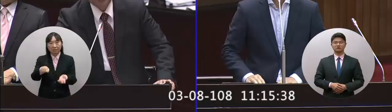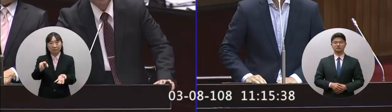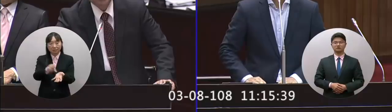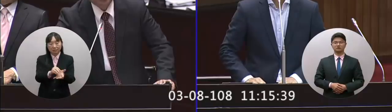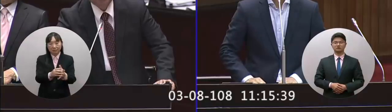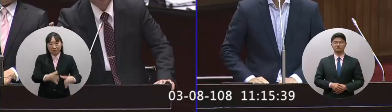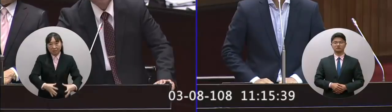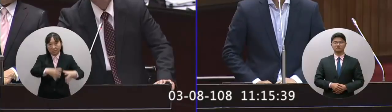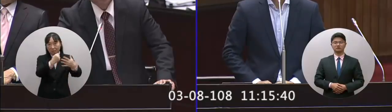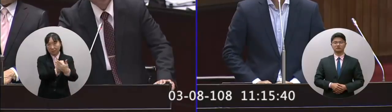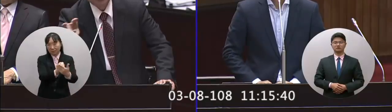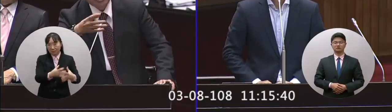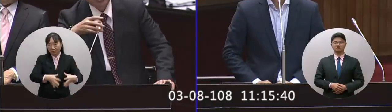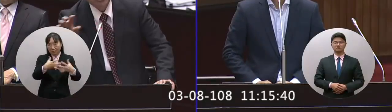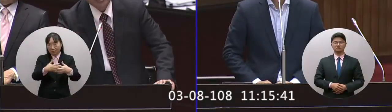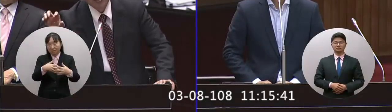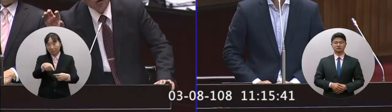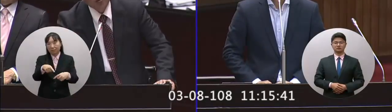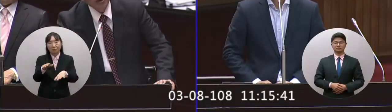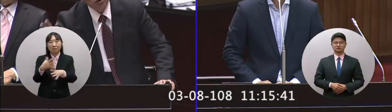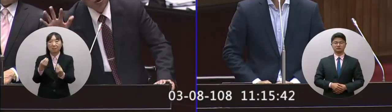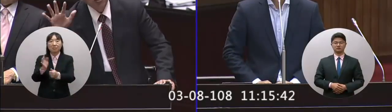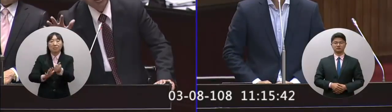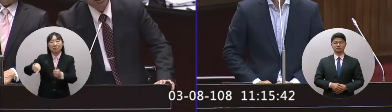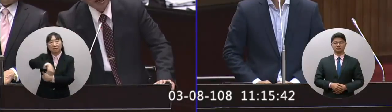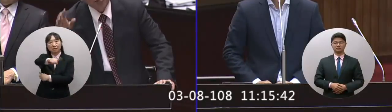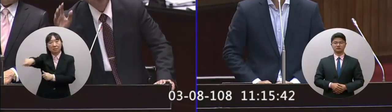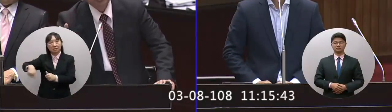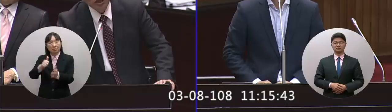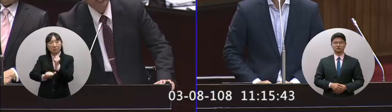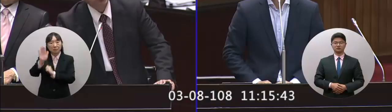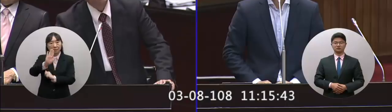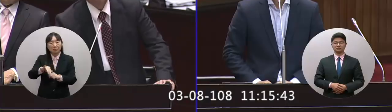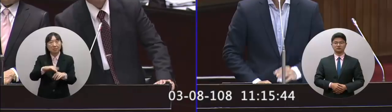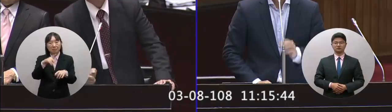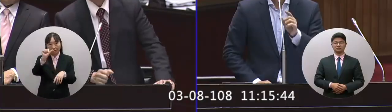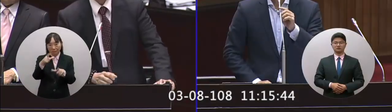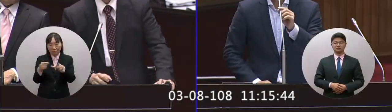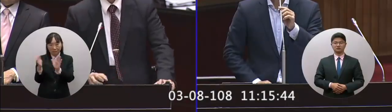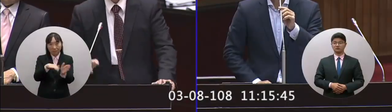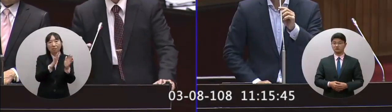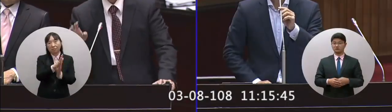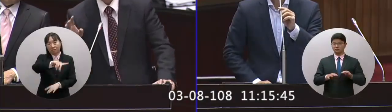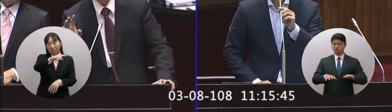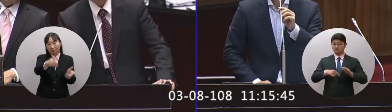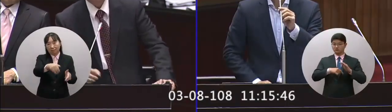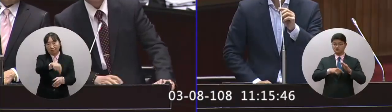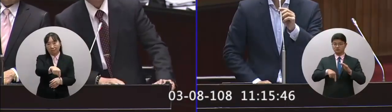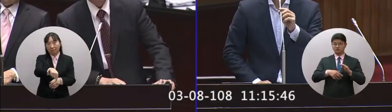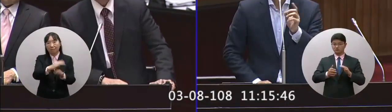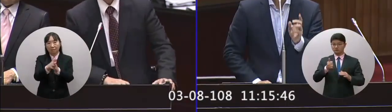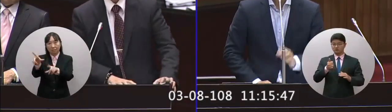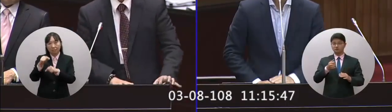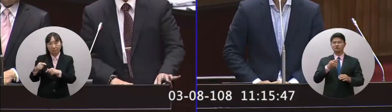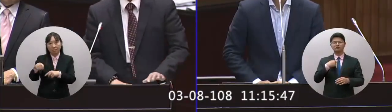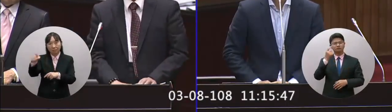除潮期的部分，这个部分没有影响生态，我们5公顷的那个部分先施作。 所以院长啊， 一切都按规定